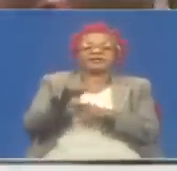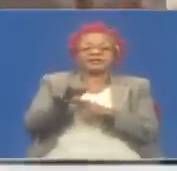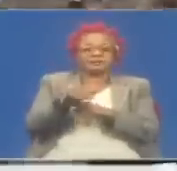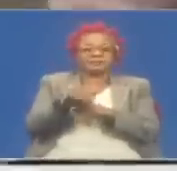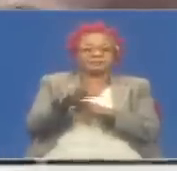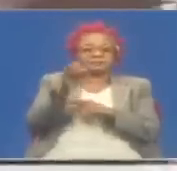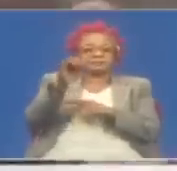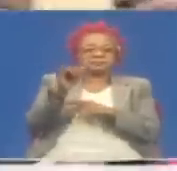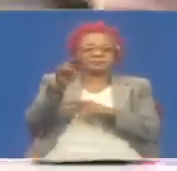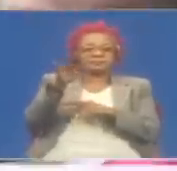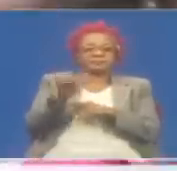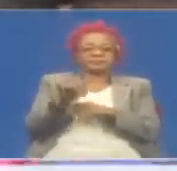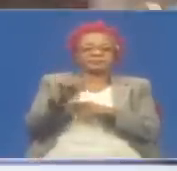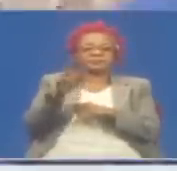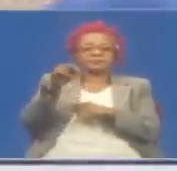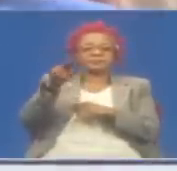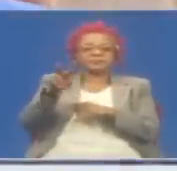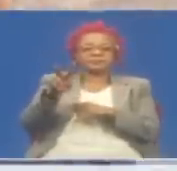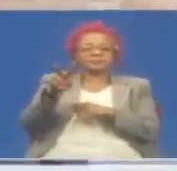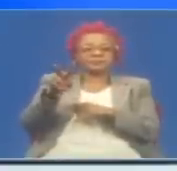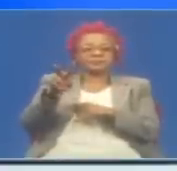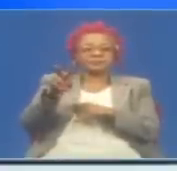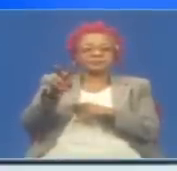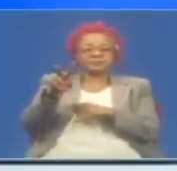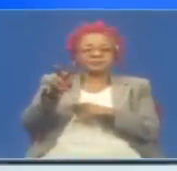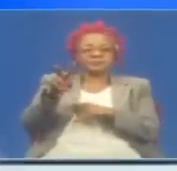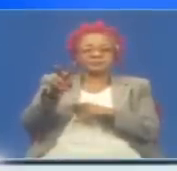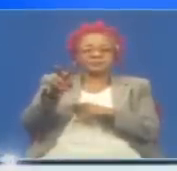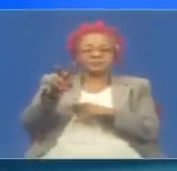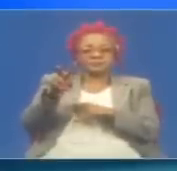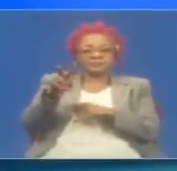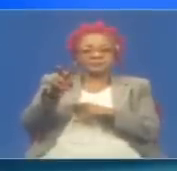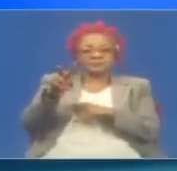Chazima, NTV. Sante sana Sydney Chazima.